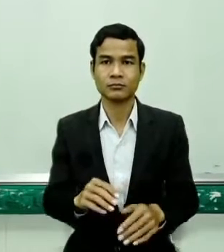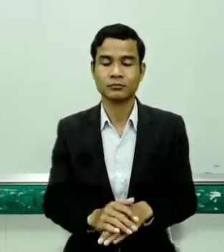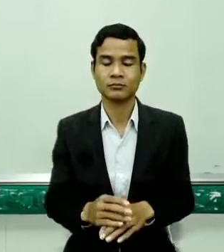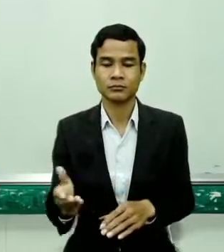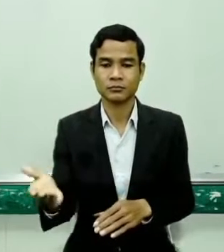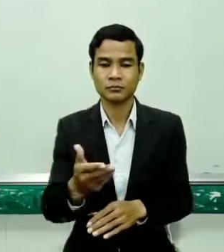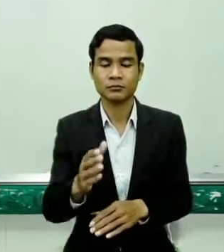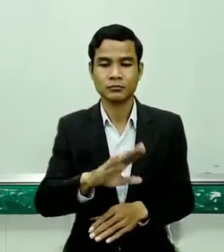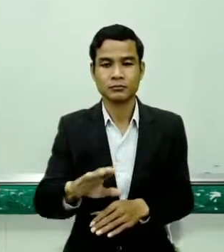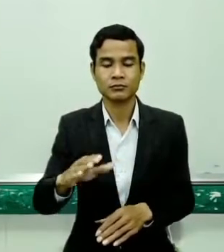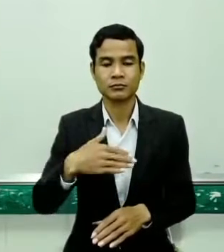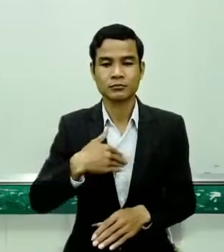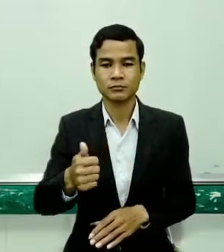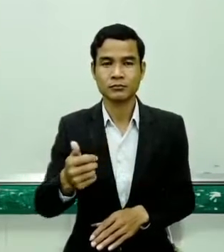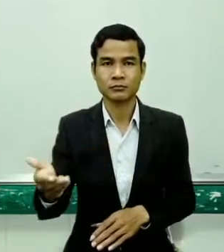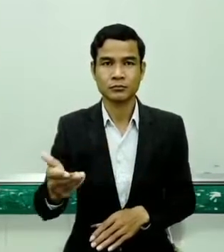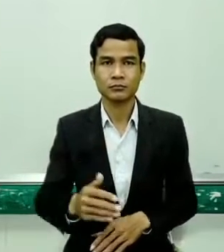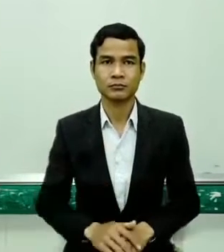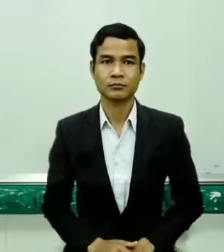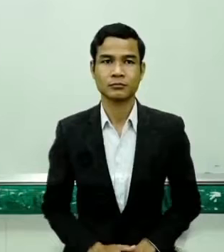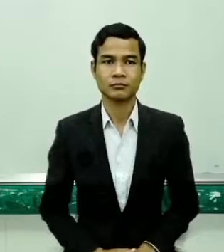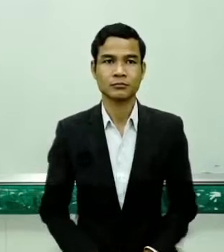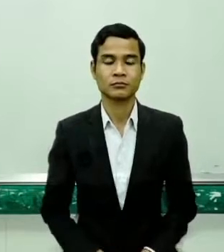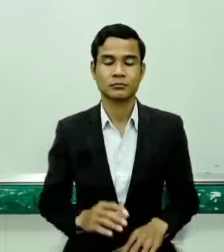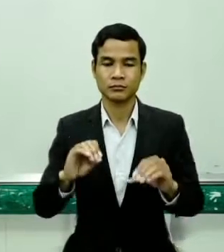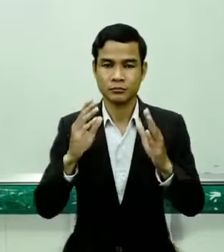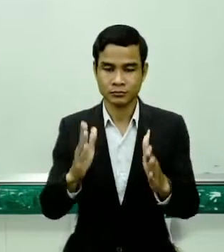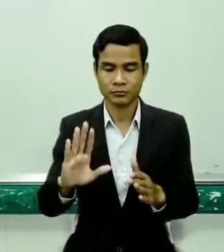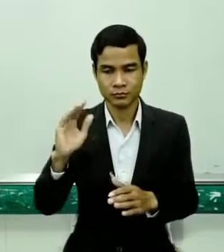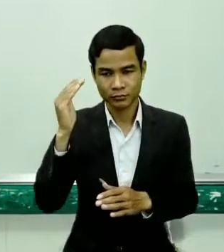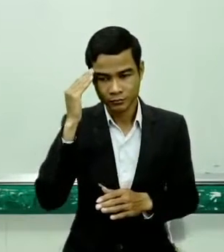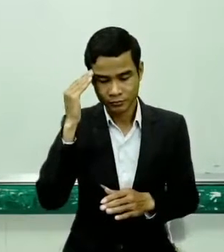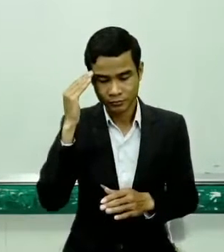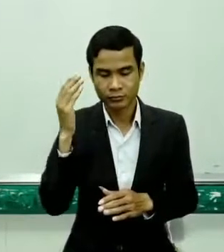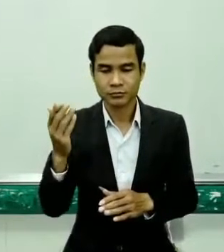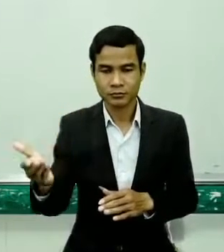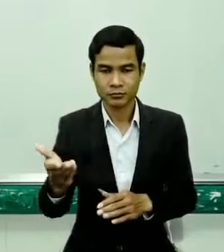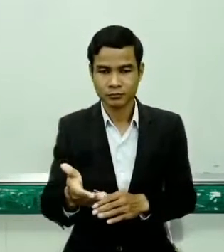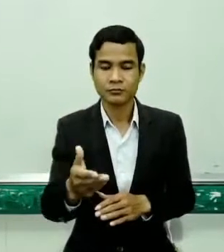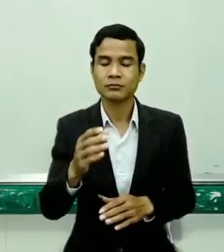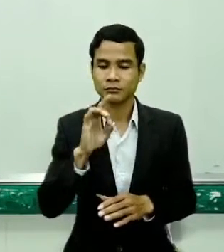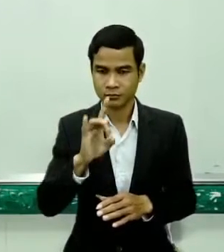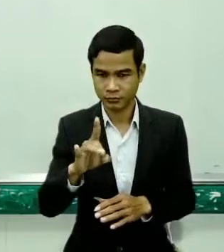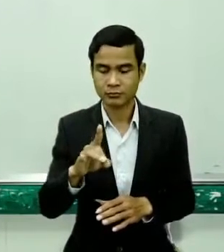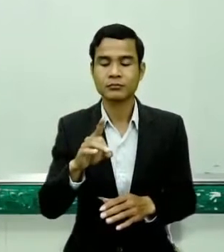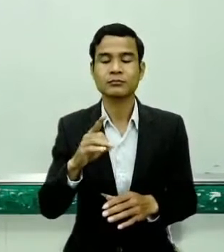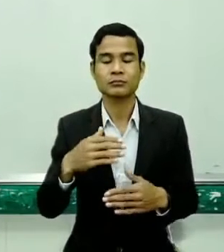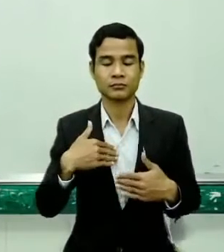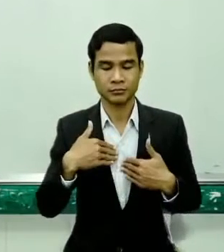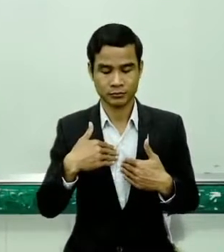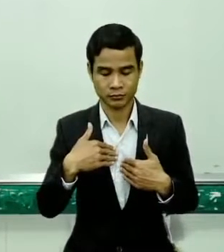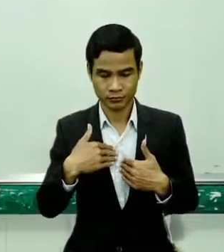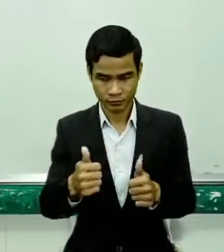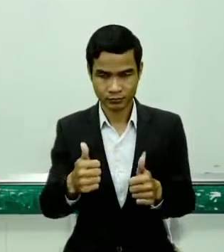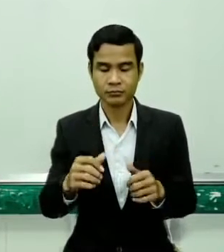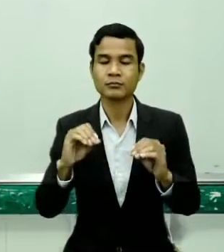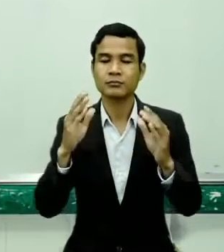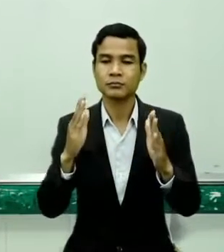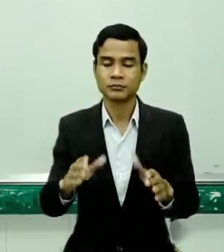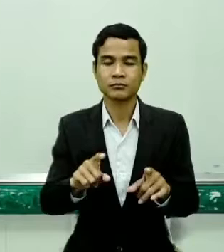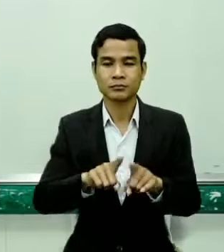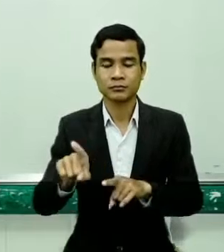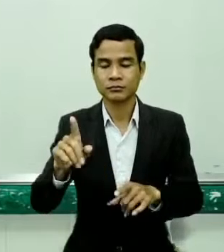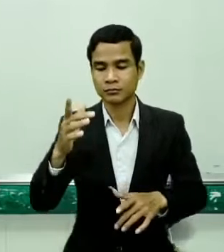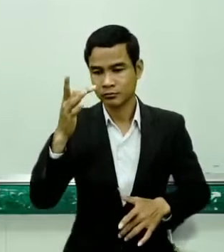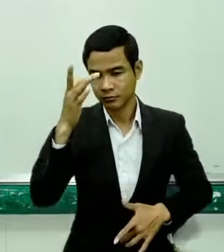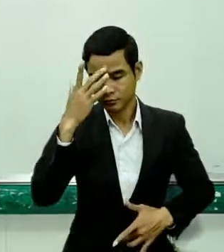ta con con sọc sạp bài chi rư tế, nè cứ sang khâm tha con côn từng ngọc nếp bật chìa sóc sập bãi hỏi kích phát pi